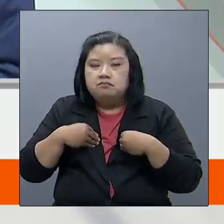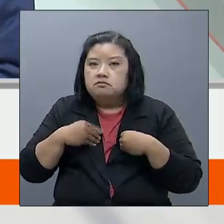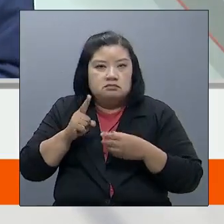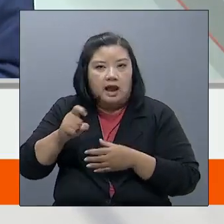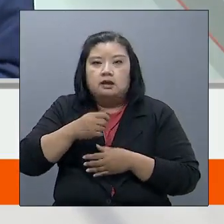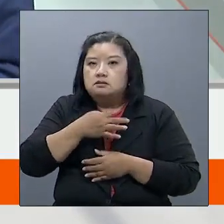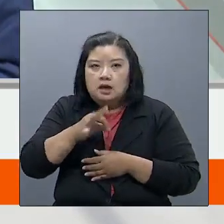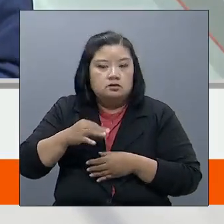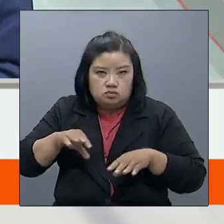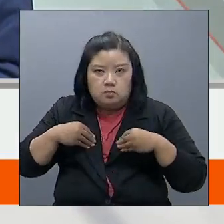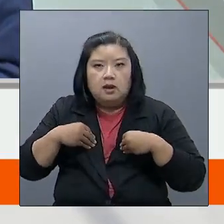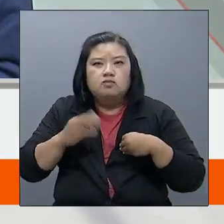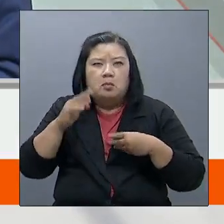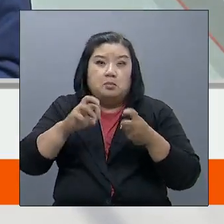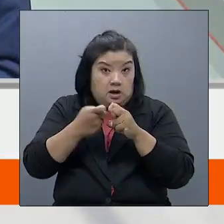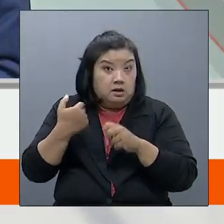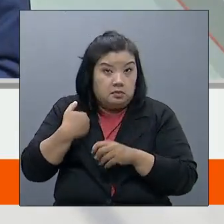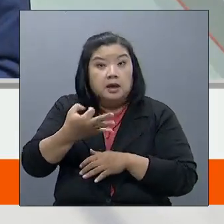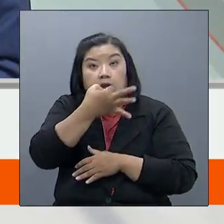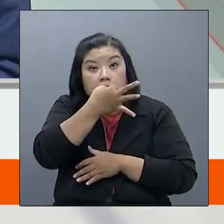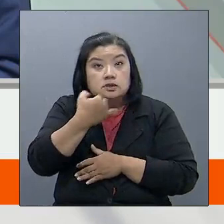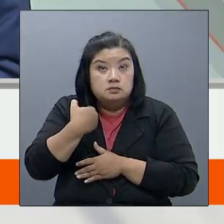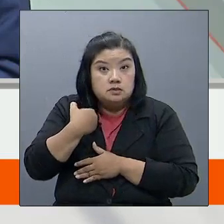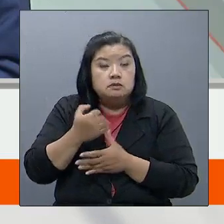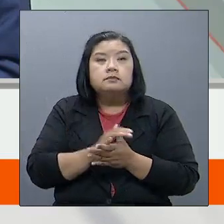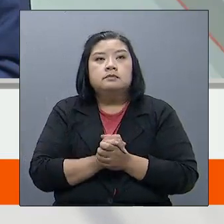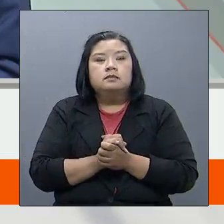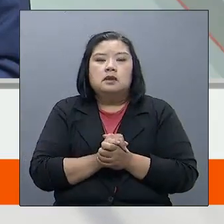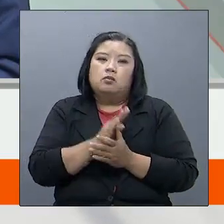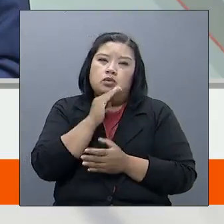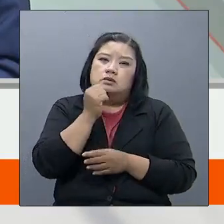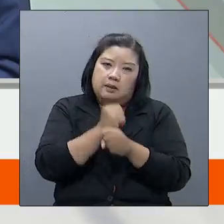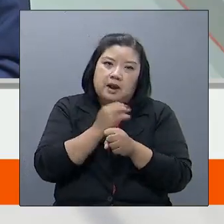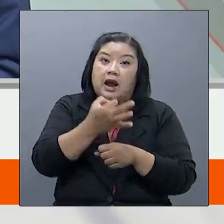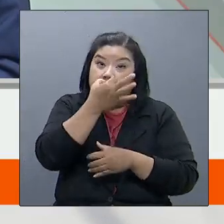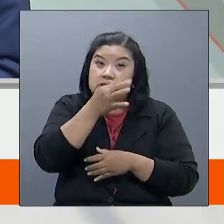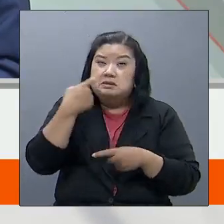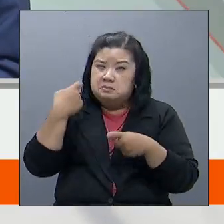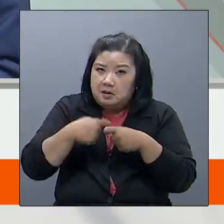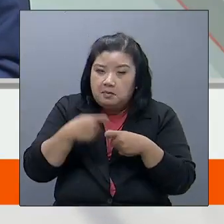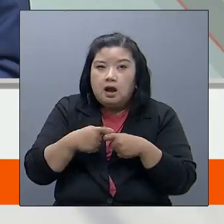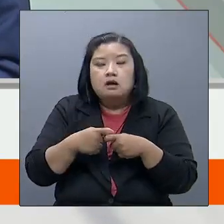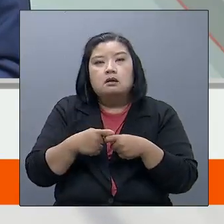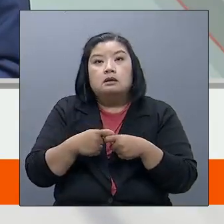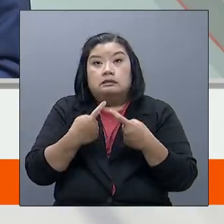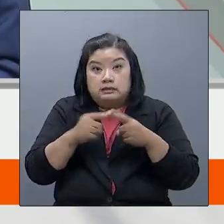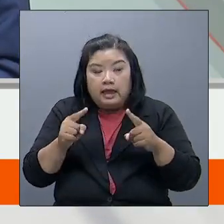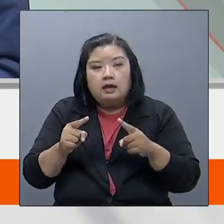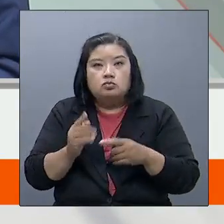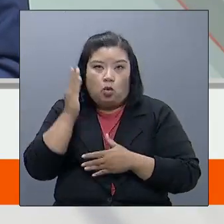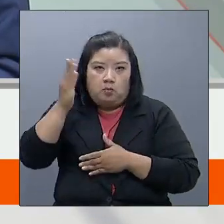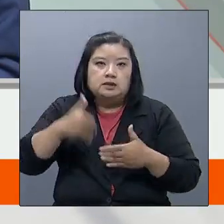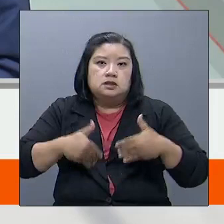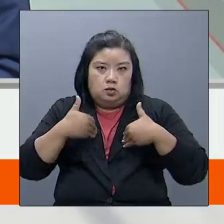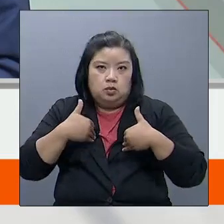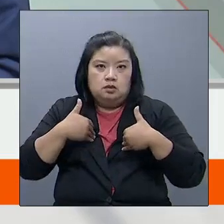คะ ถ้ามันจะยากแล้วต่อไปในอนาคตข้างหน้าแล้วมันถูกต้องตามกฎหมายอยู่ใน